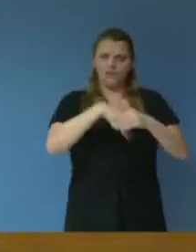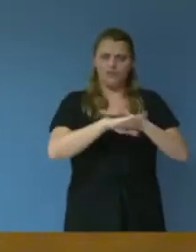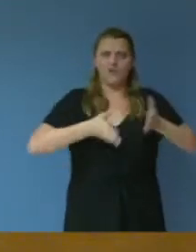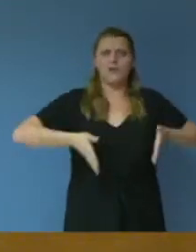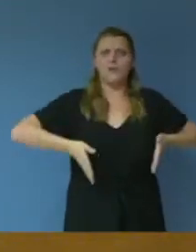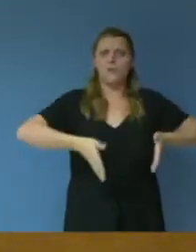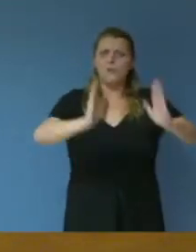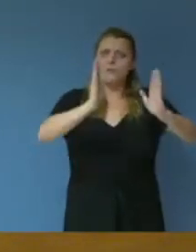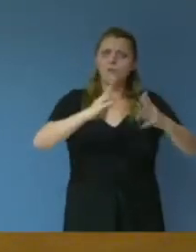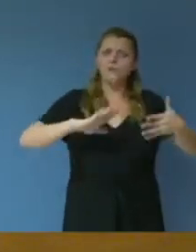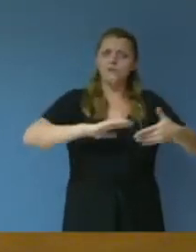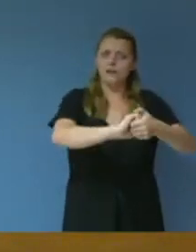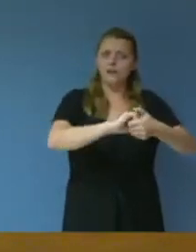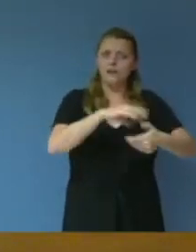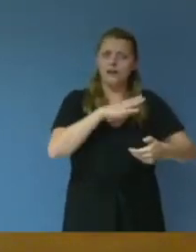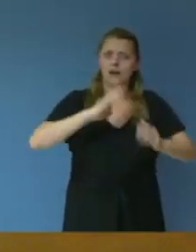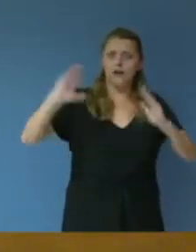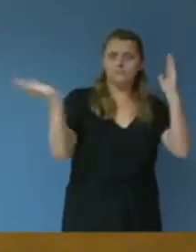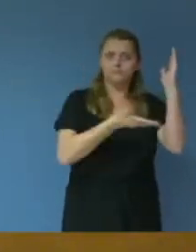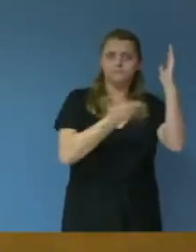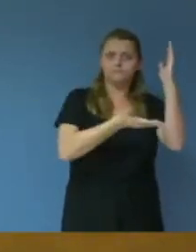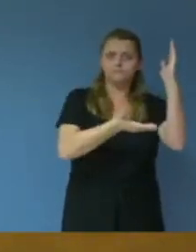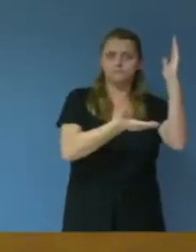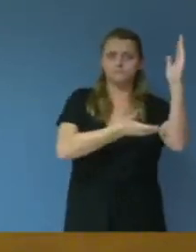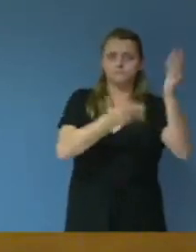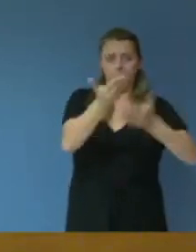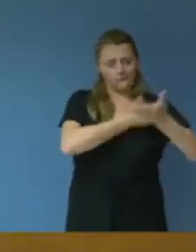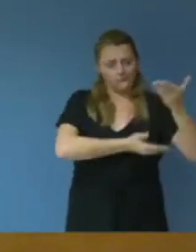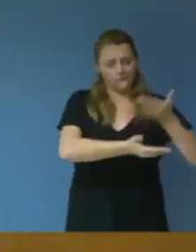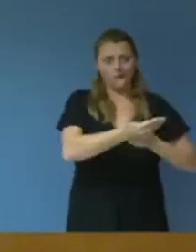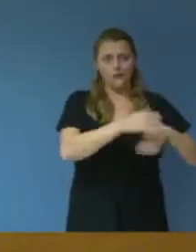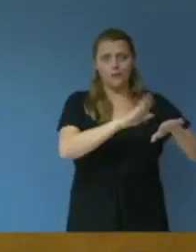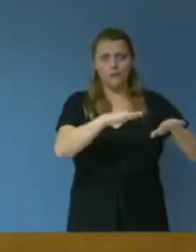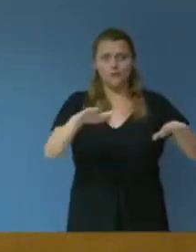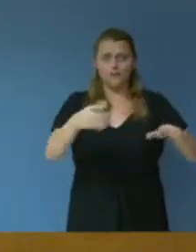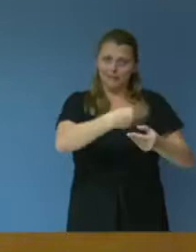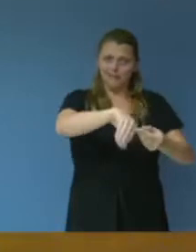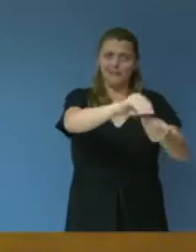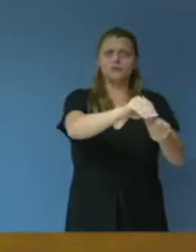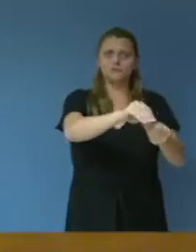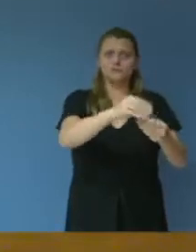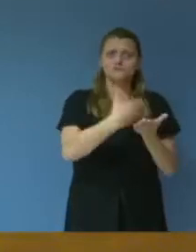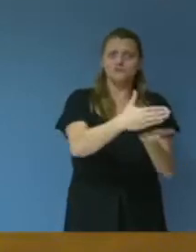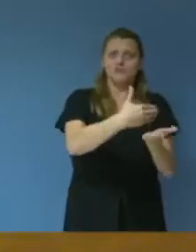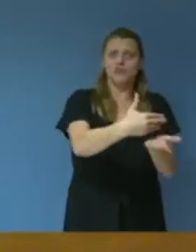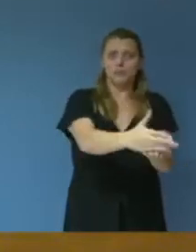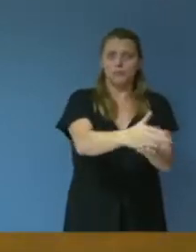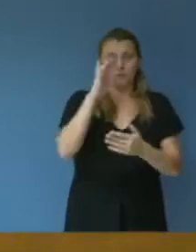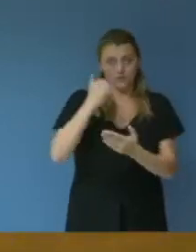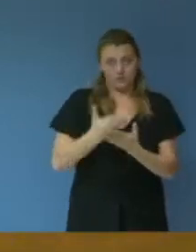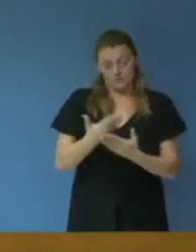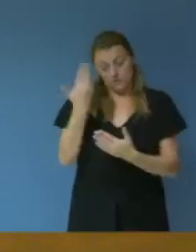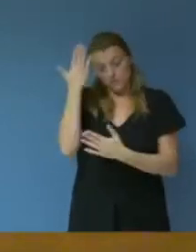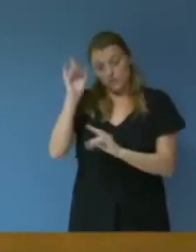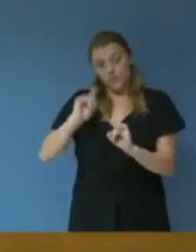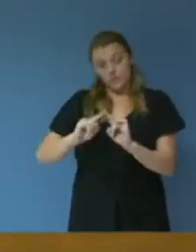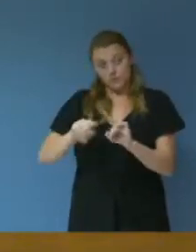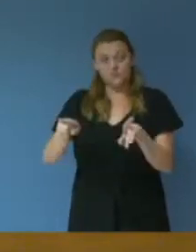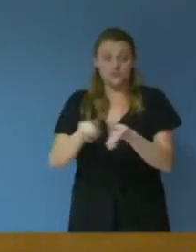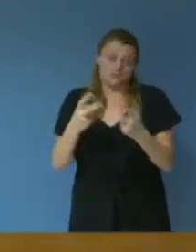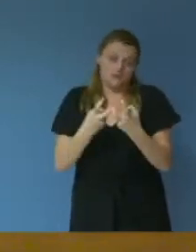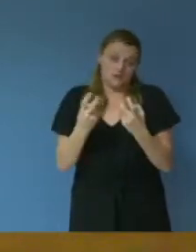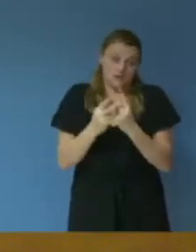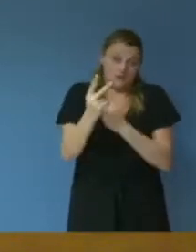grandir. Deuxièmement, des aménagements qui auraient pu se faire avec moins de bétonnage, et je pense notamment au parvis de Saint-Rémy, mais justement